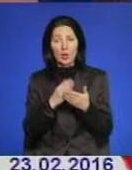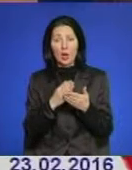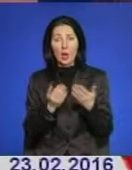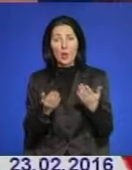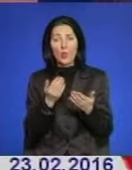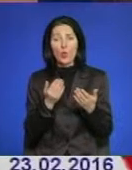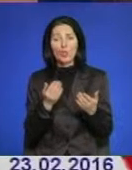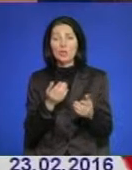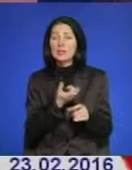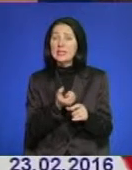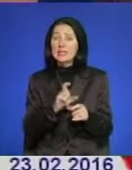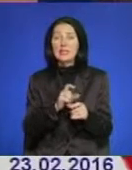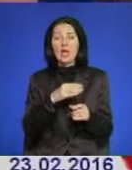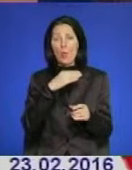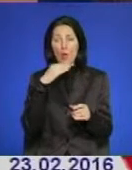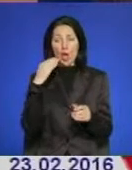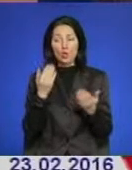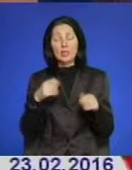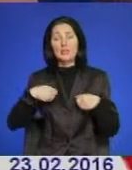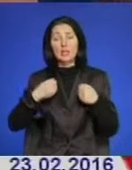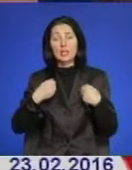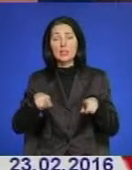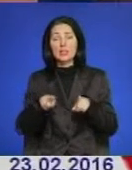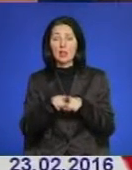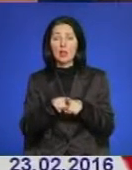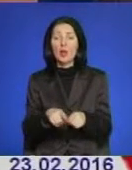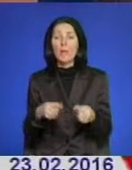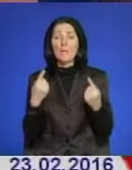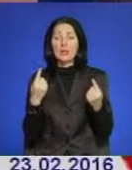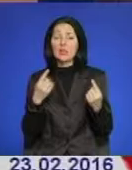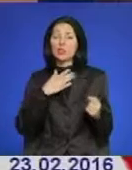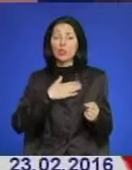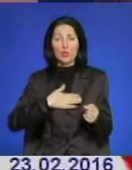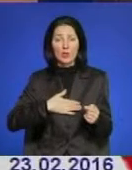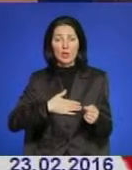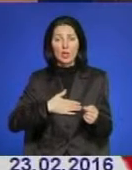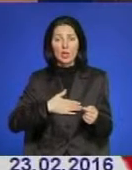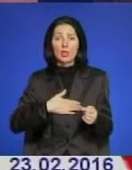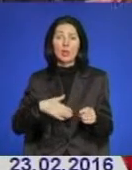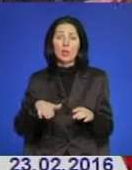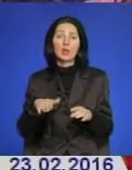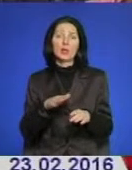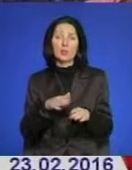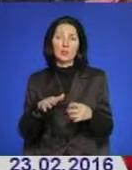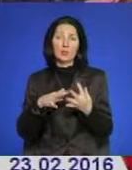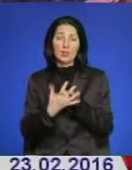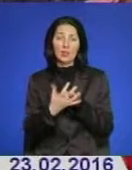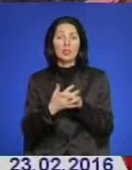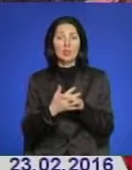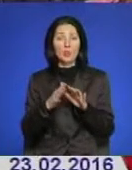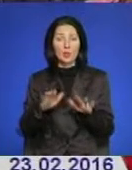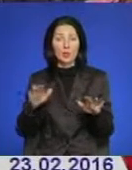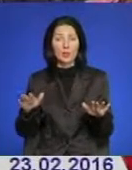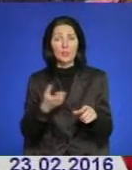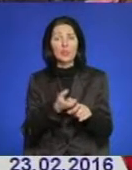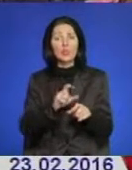Може і забагато, але старалися так, максимально задовольнити побільше населених пунктів. Найбільше проєктів